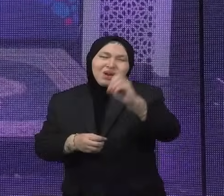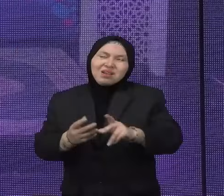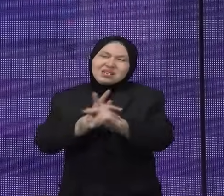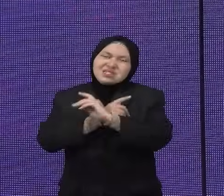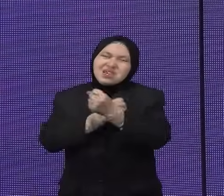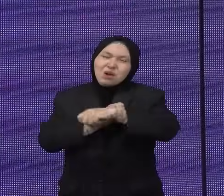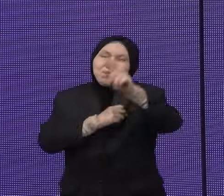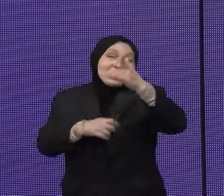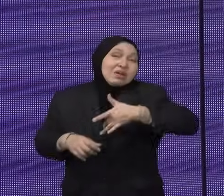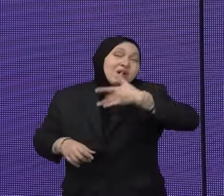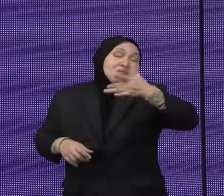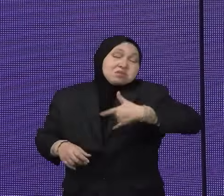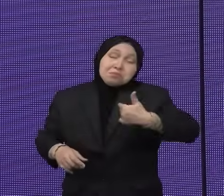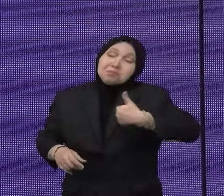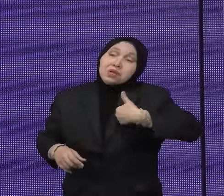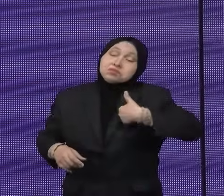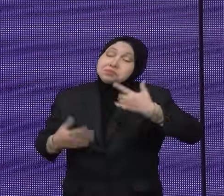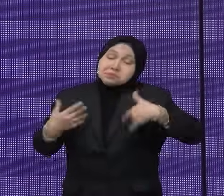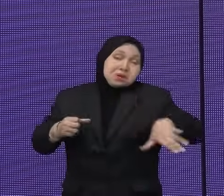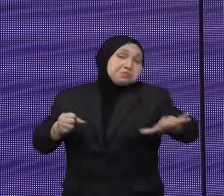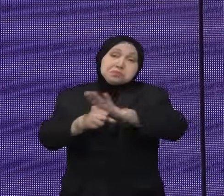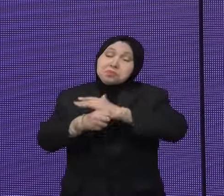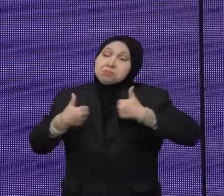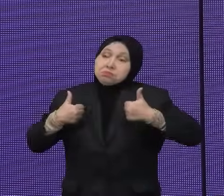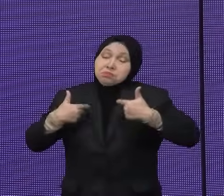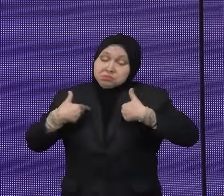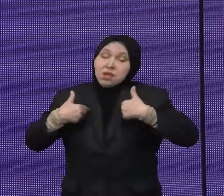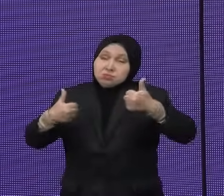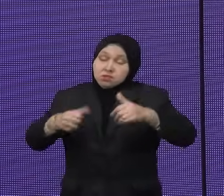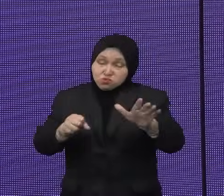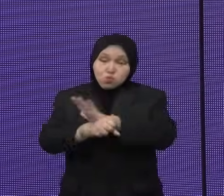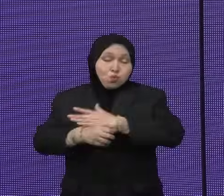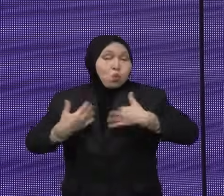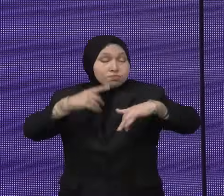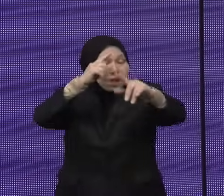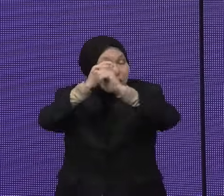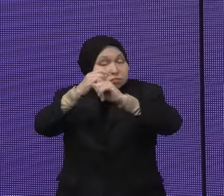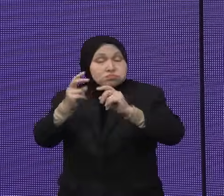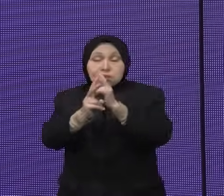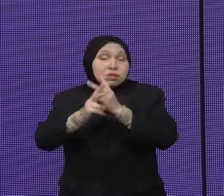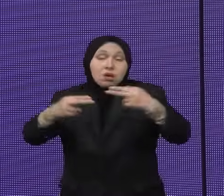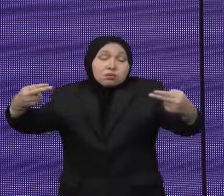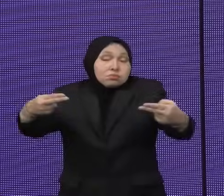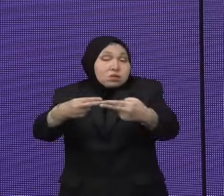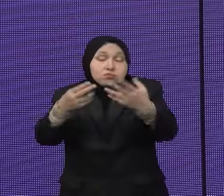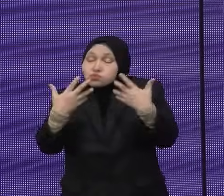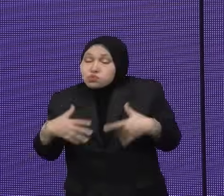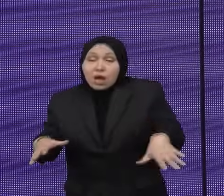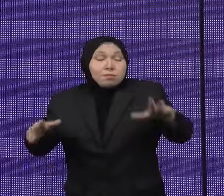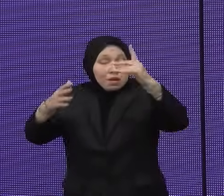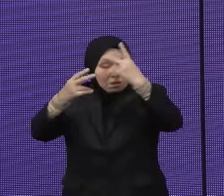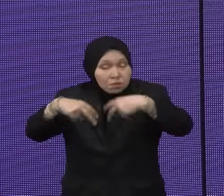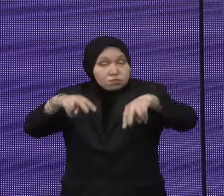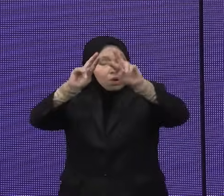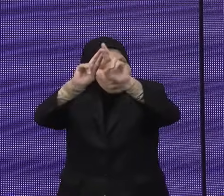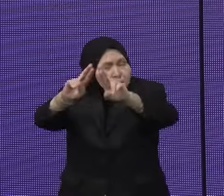daripada Allah. Dia rasakan bahawa dia ini memang sudah cukup baik, sudah cukup takwa, sudah menjaga silaturahim, sudah menghargai kepada